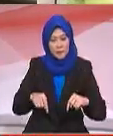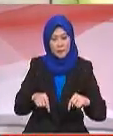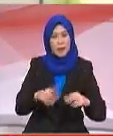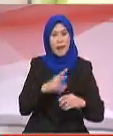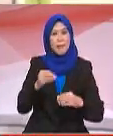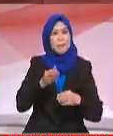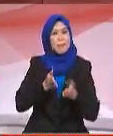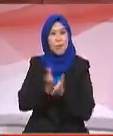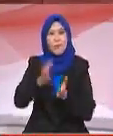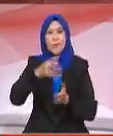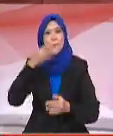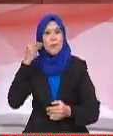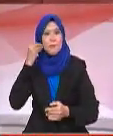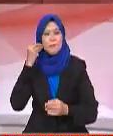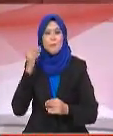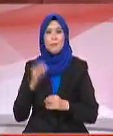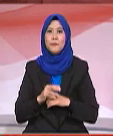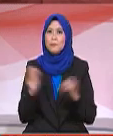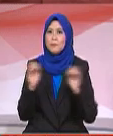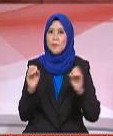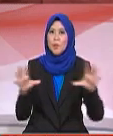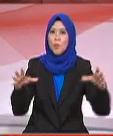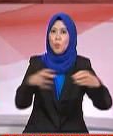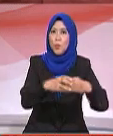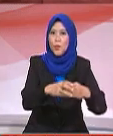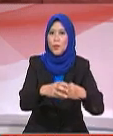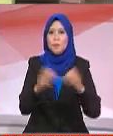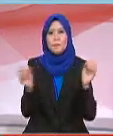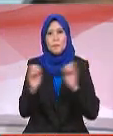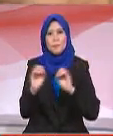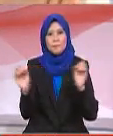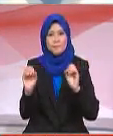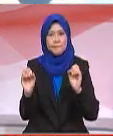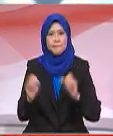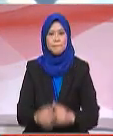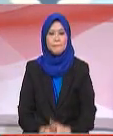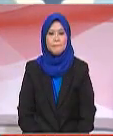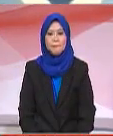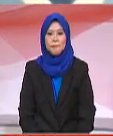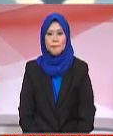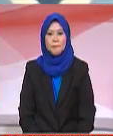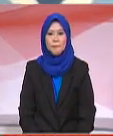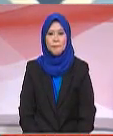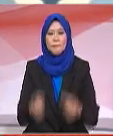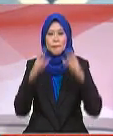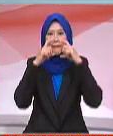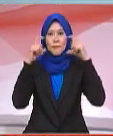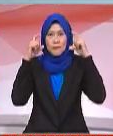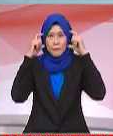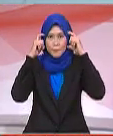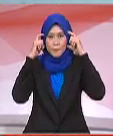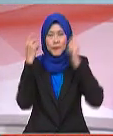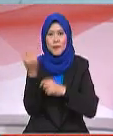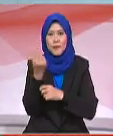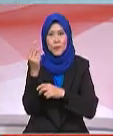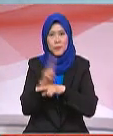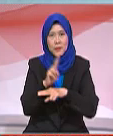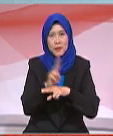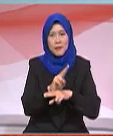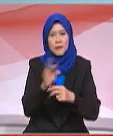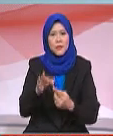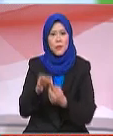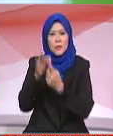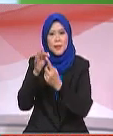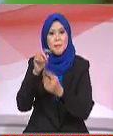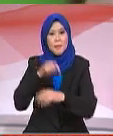lah, tidak akan ibu bapa akan berkumpul di sini untuk mengelakkan perkumpulan. Penutup separuh muka sentiasa dipakai kecuali